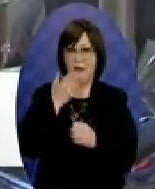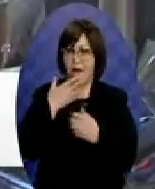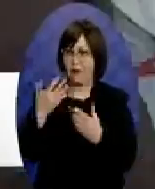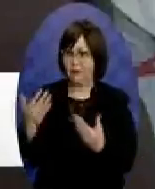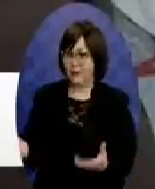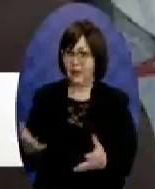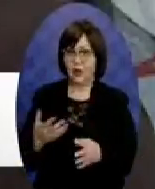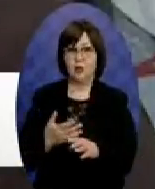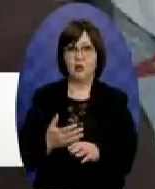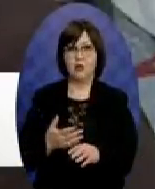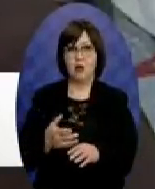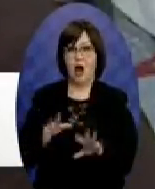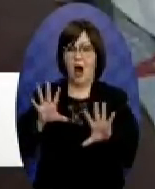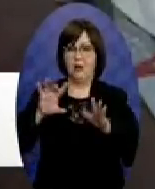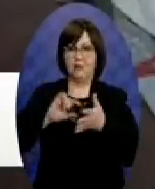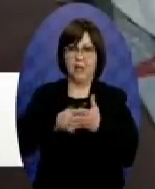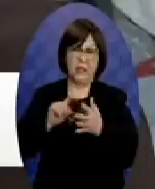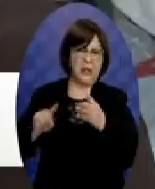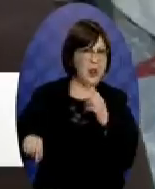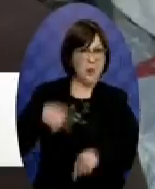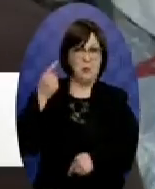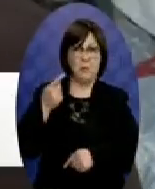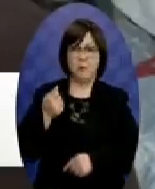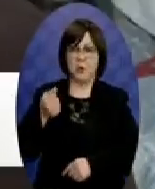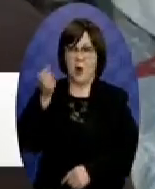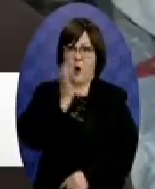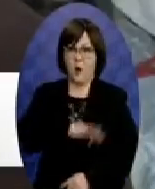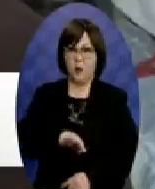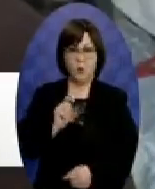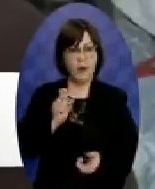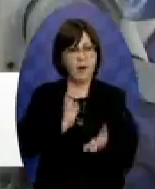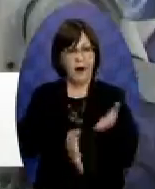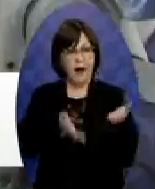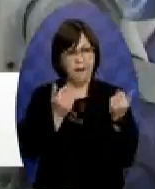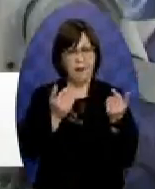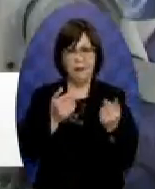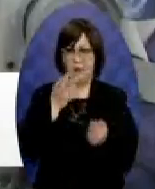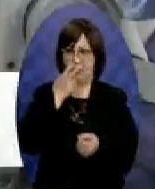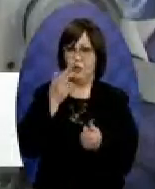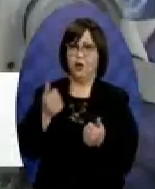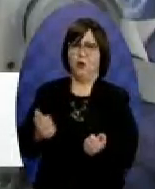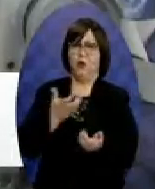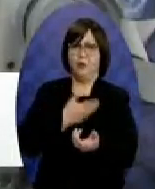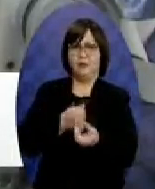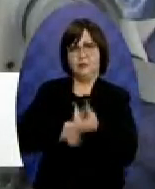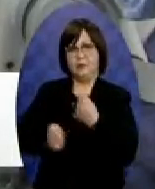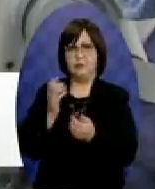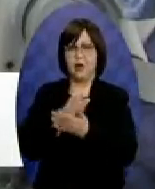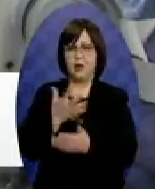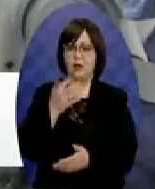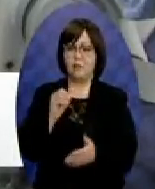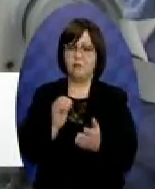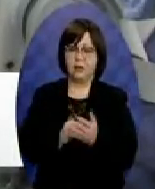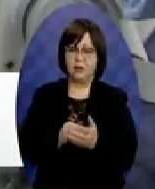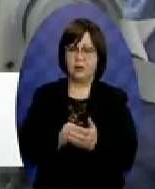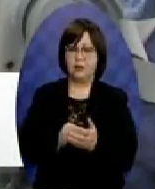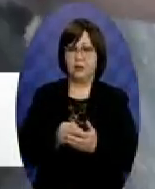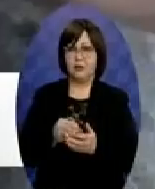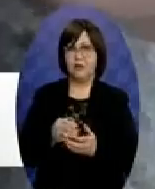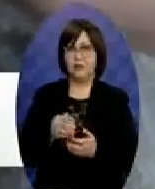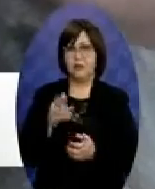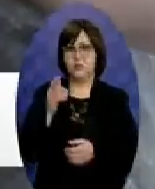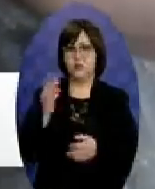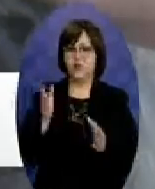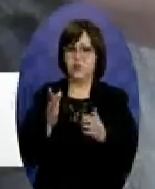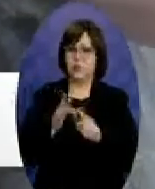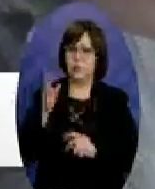борлуулалтын хувьд нөө нэг хүмүүсийн авах нэг эрэлт хэрэгцээний хувьд илүү байгаа. Яг түүн шиг 50,000 орчим жижиг дунд бизнес эрхлэгч